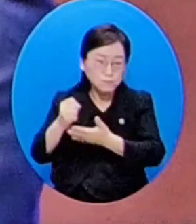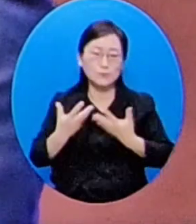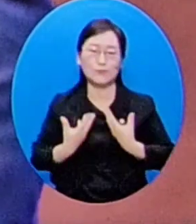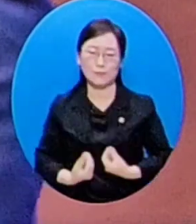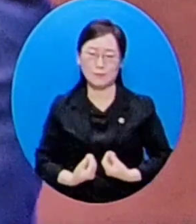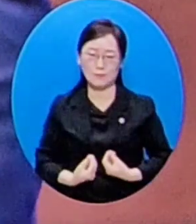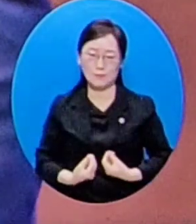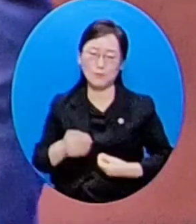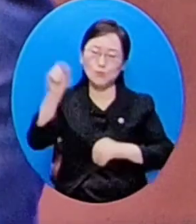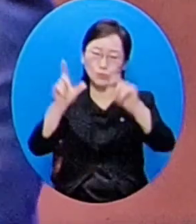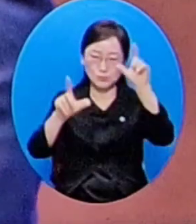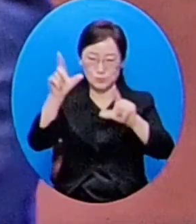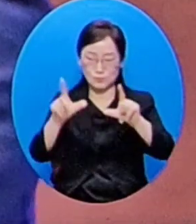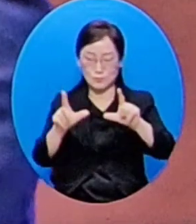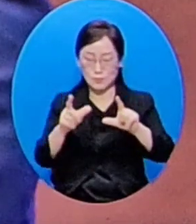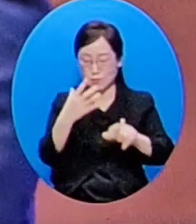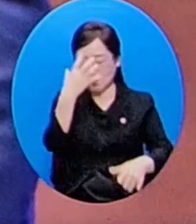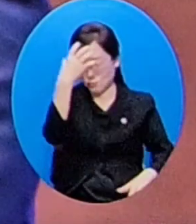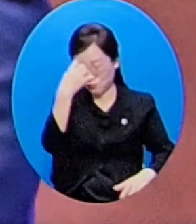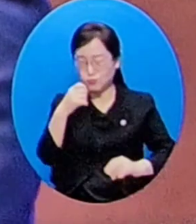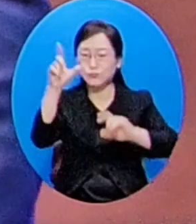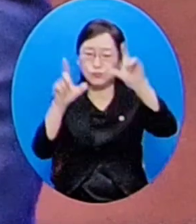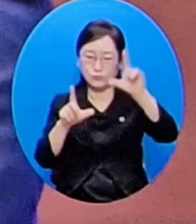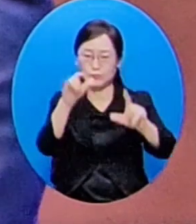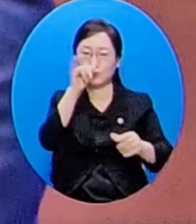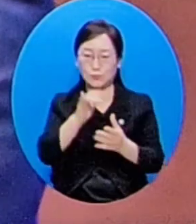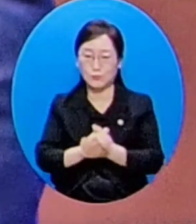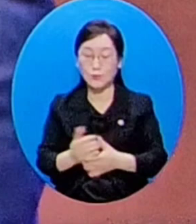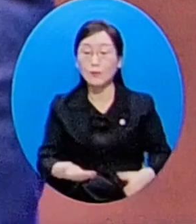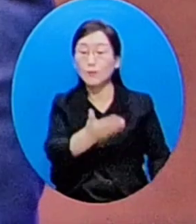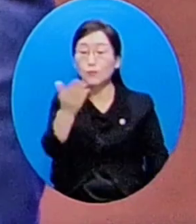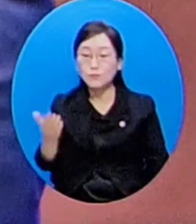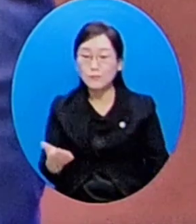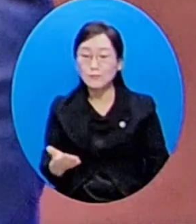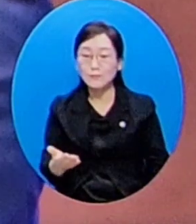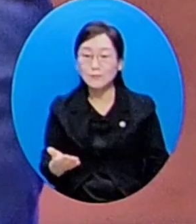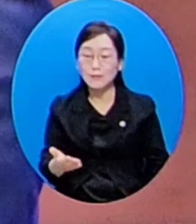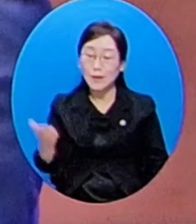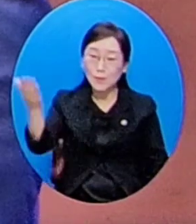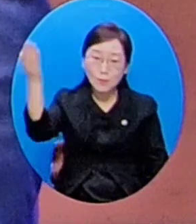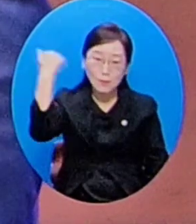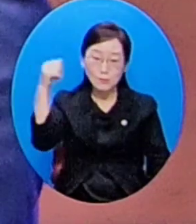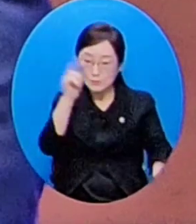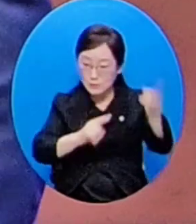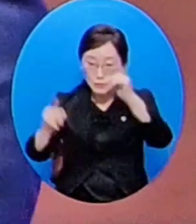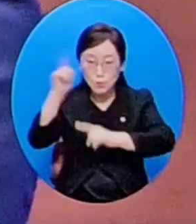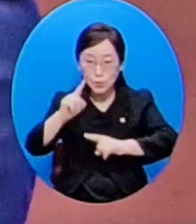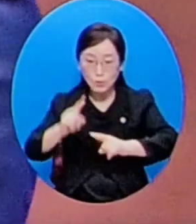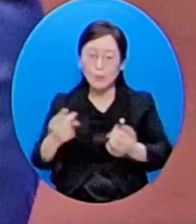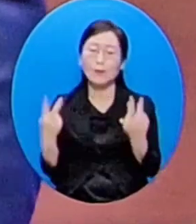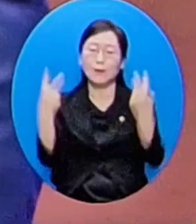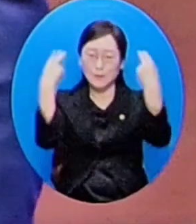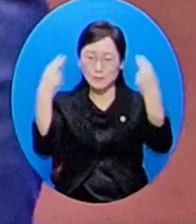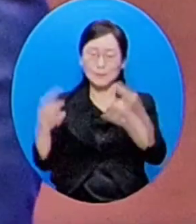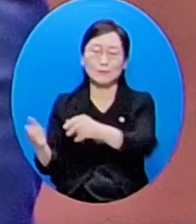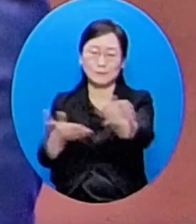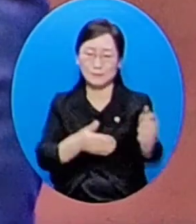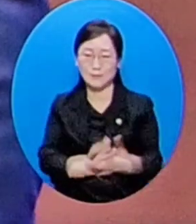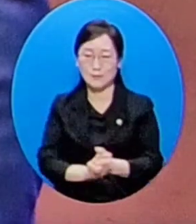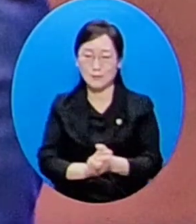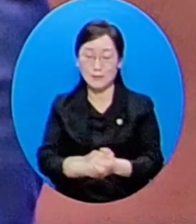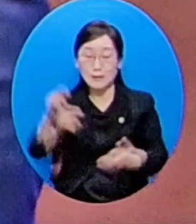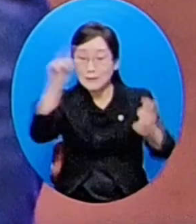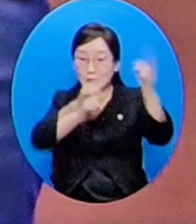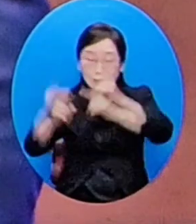절망합니다. 우울증에 빠지기도 합니다. 여러분, 과거의 상처는 다 지나간 것입니다.